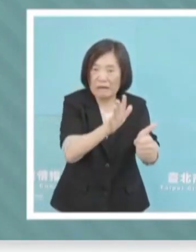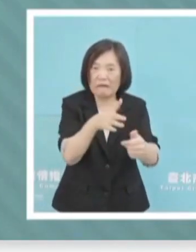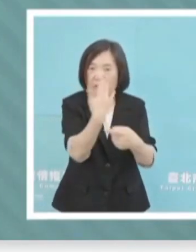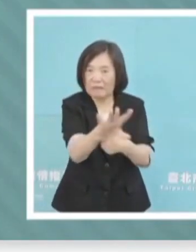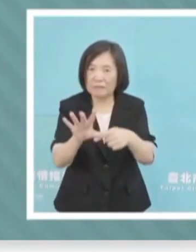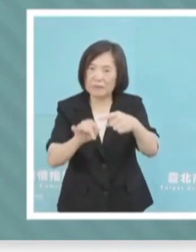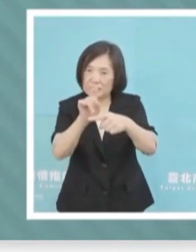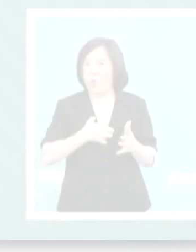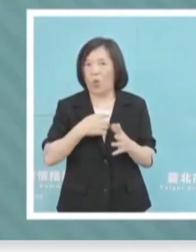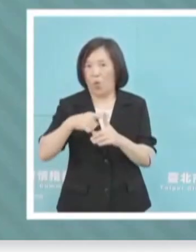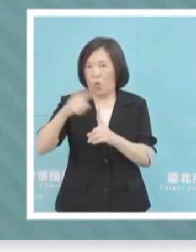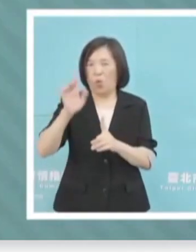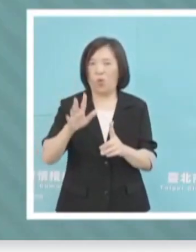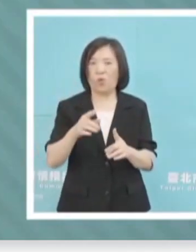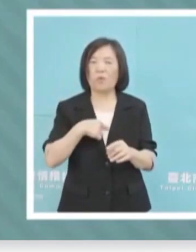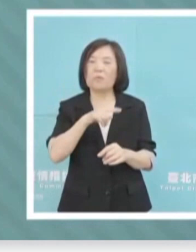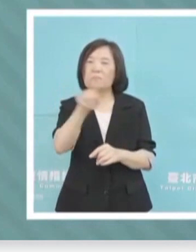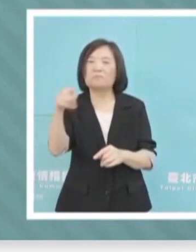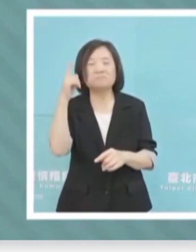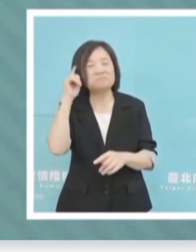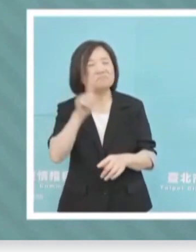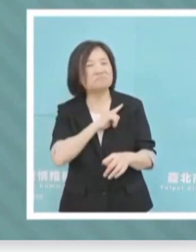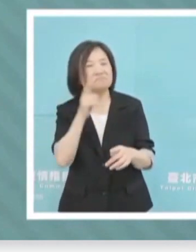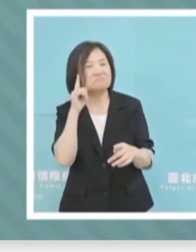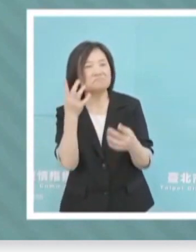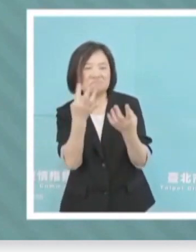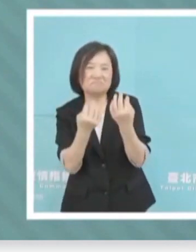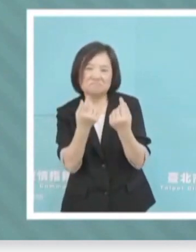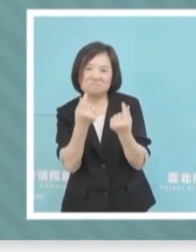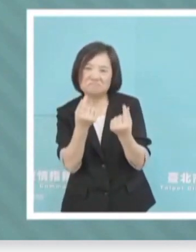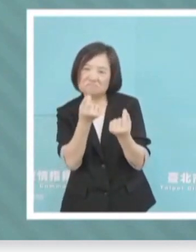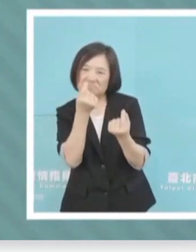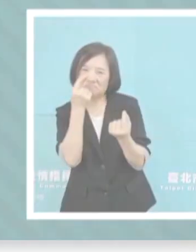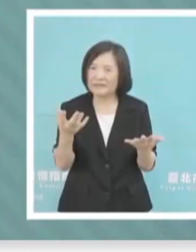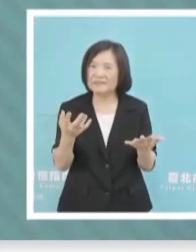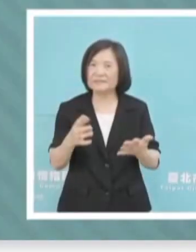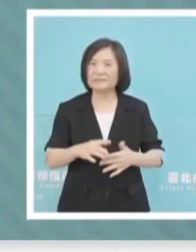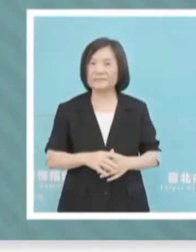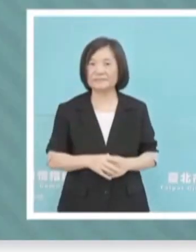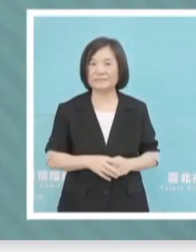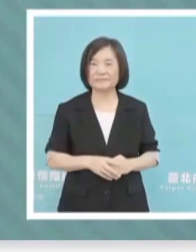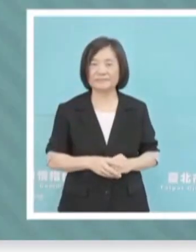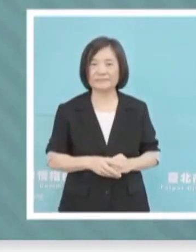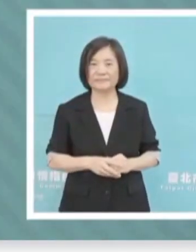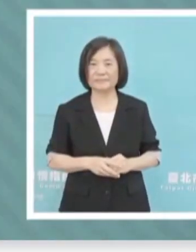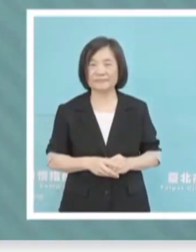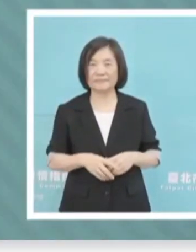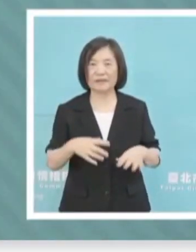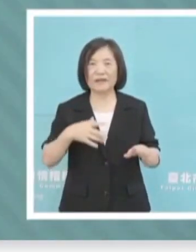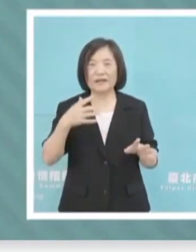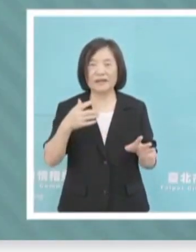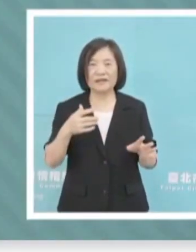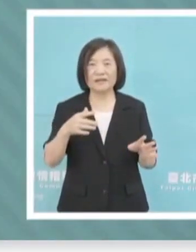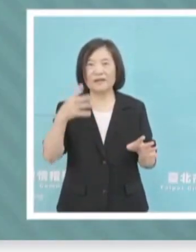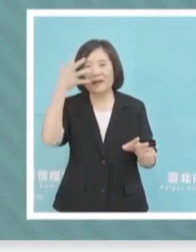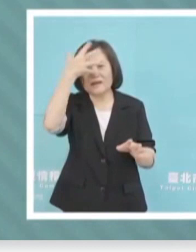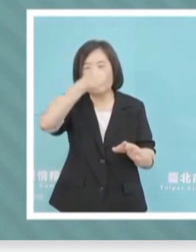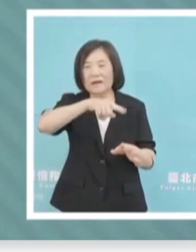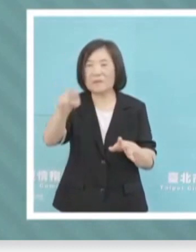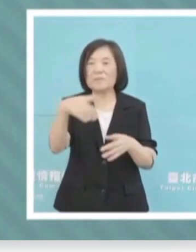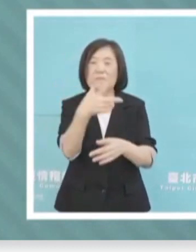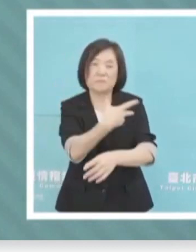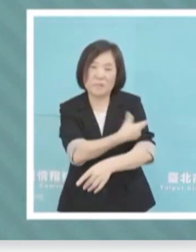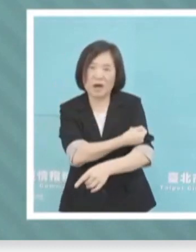是14%嘛，衡量成本效益嘛哈。虽然在长者打疫